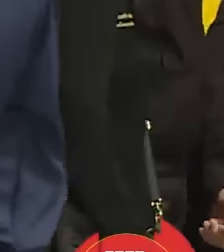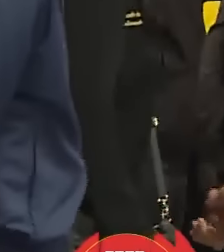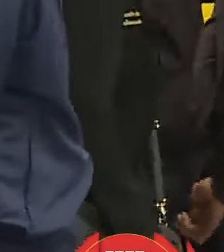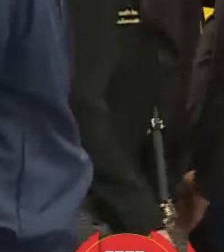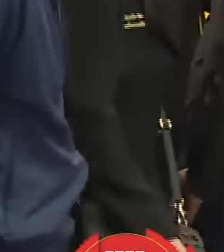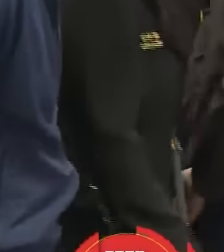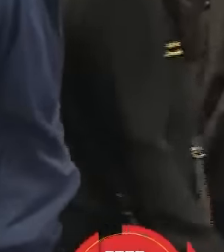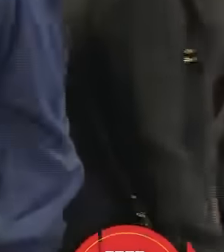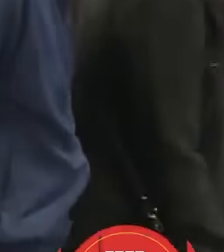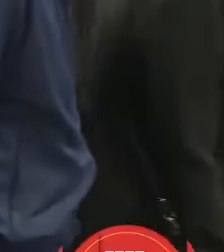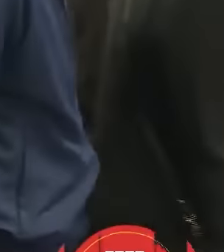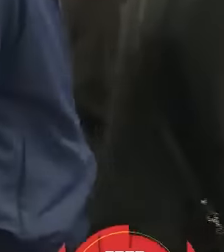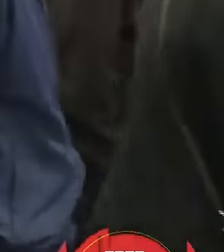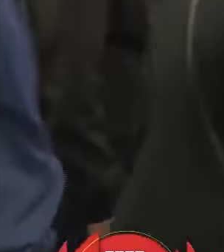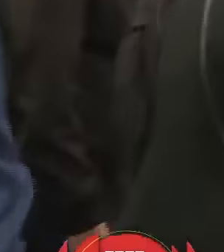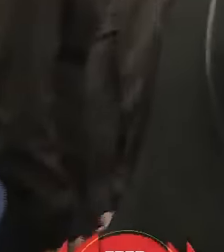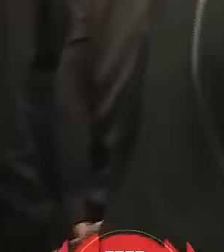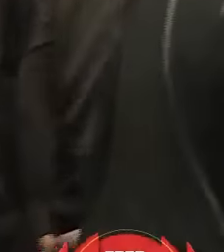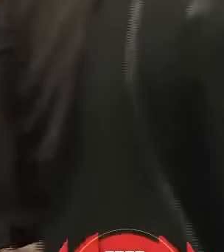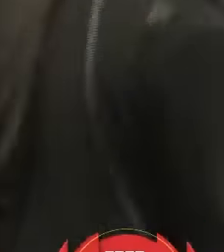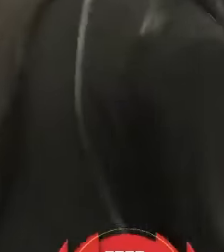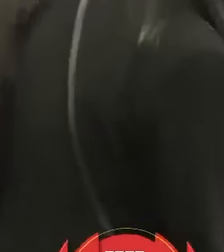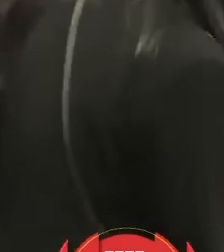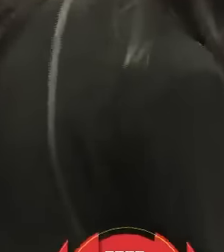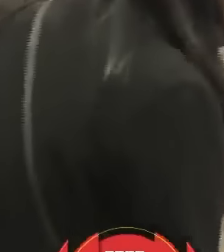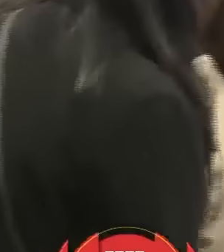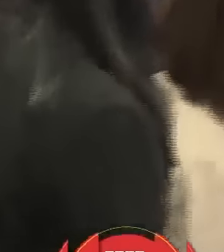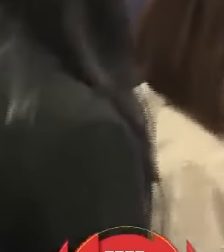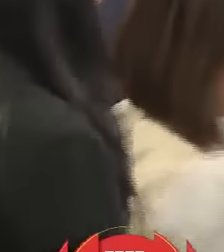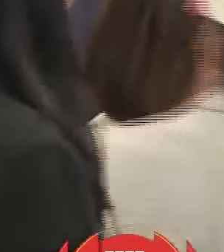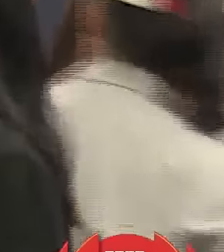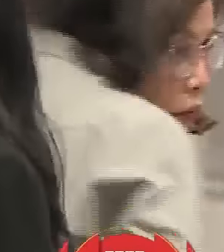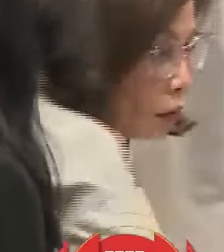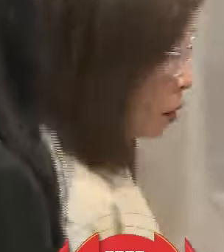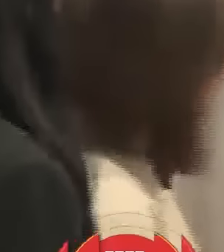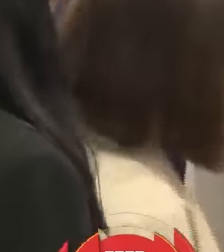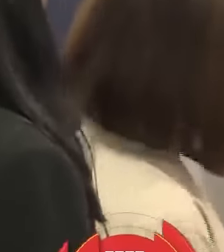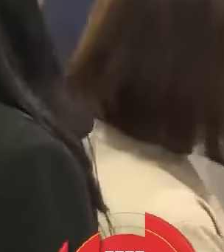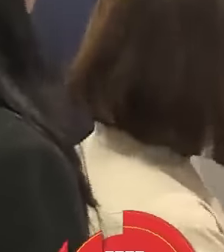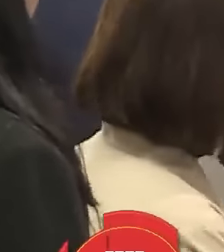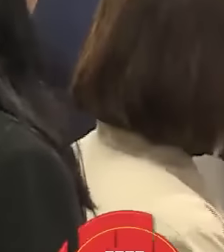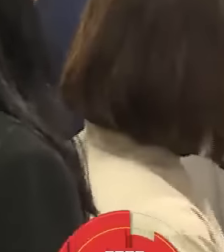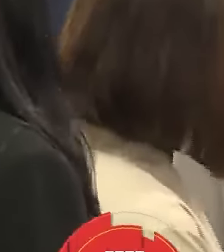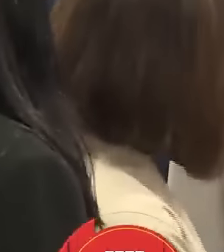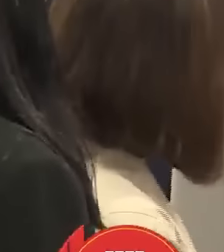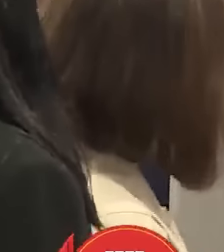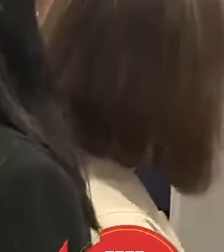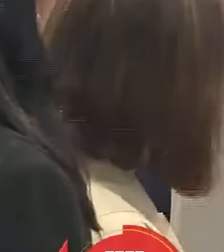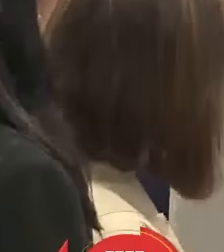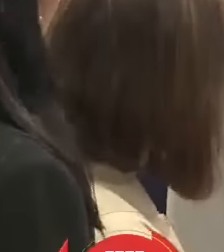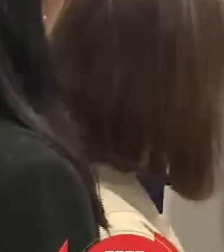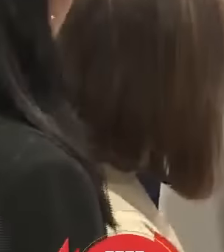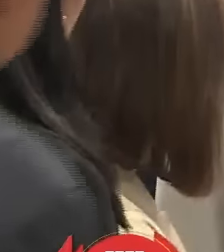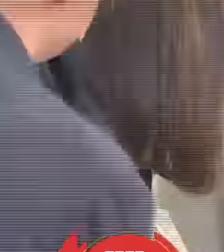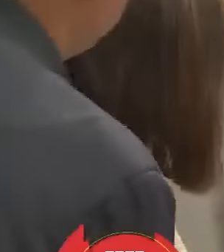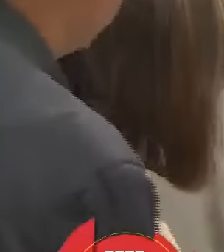นงงเลยนะเพชรหัวหินมาจากไหนนายกบอกว่าเหตุผลที่จะเปลี่ยนเป็นสนามบินเพชรหัวหินเพราะอยากทำให้พี่น้อง